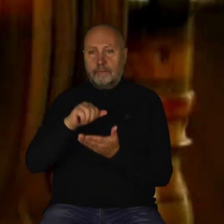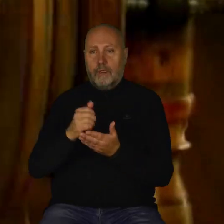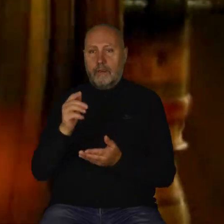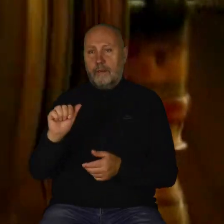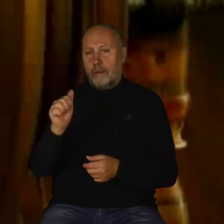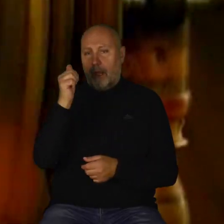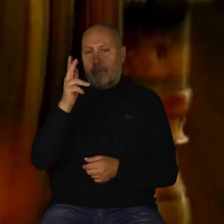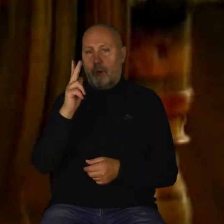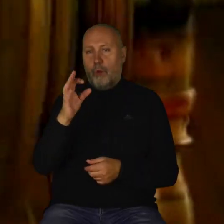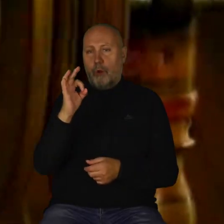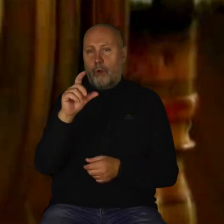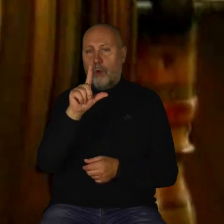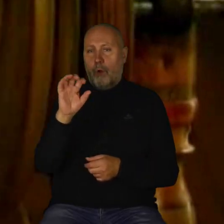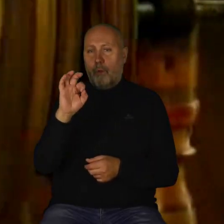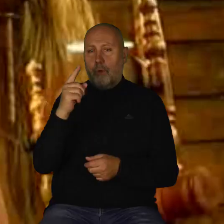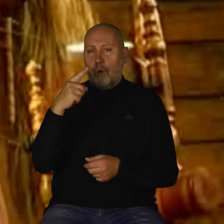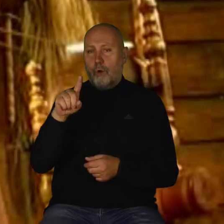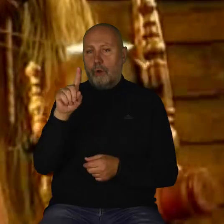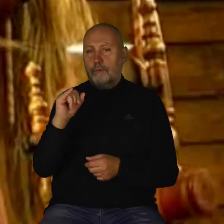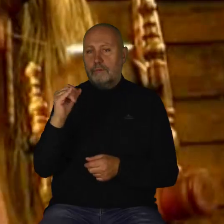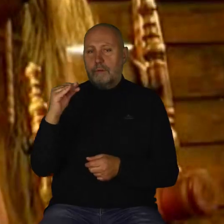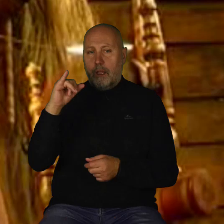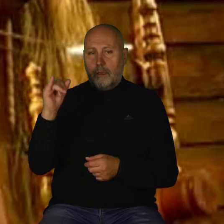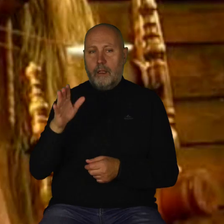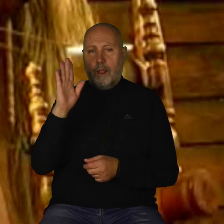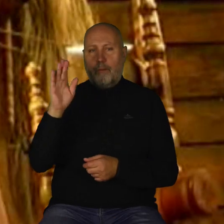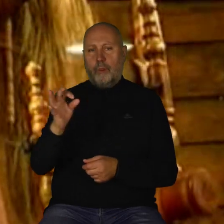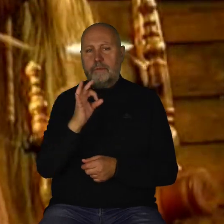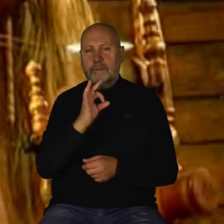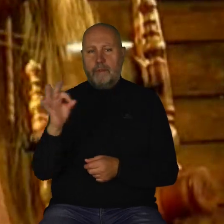wywrot kołodzieje później